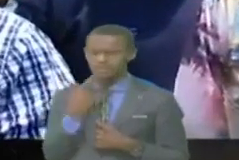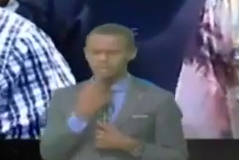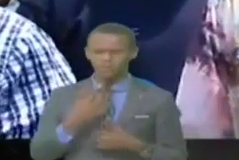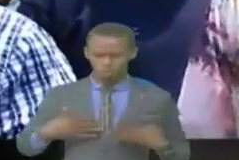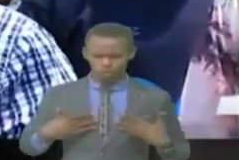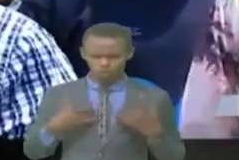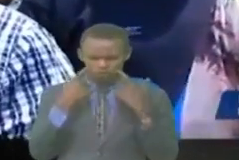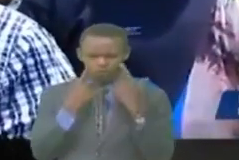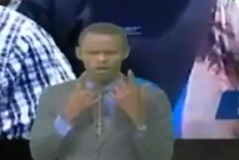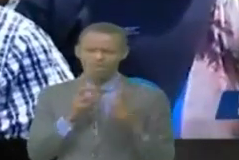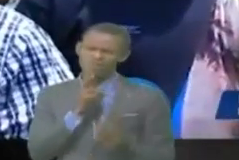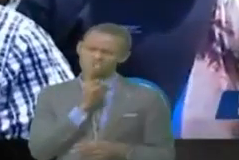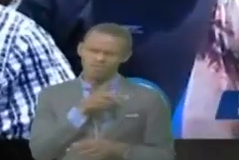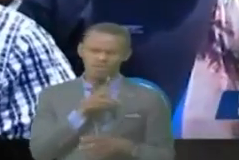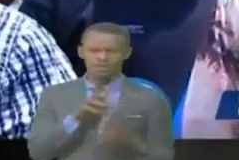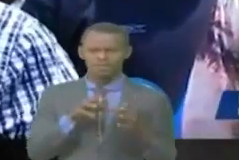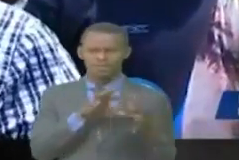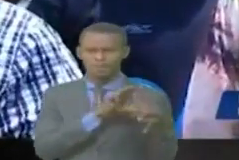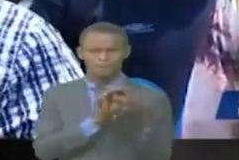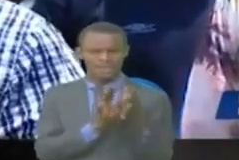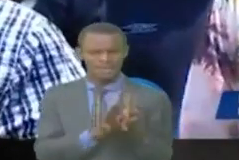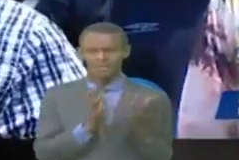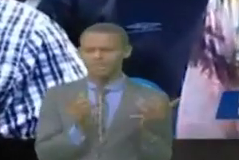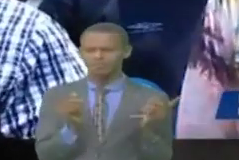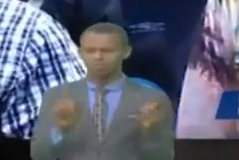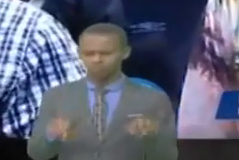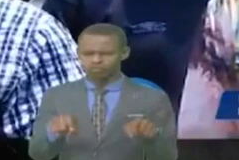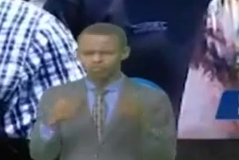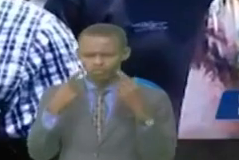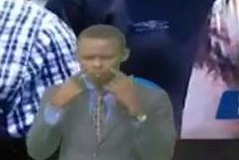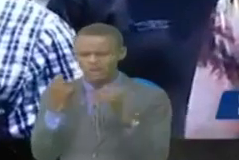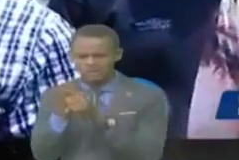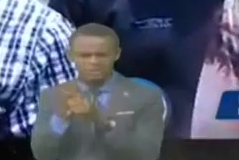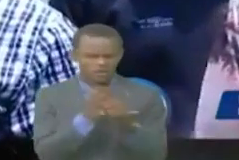présence ici d'un émissaire de M. le ministre du